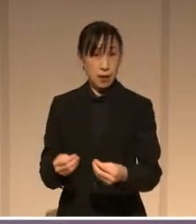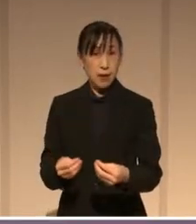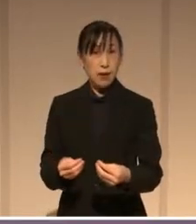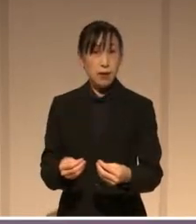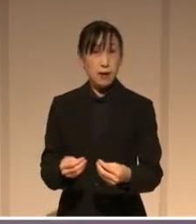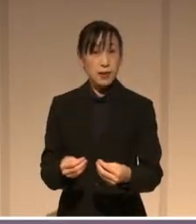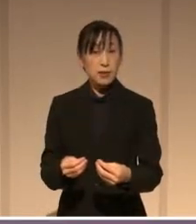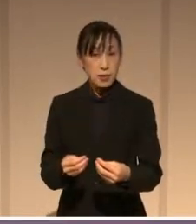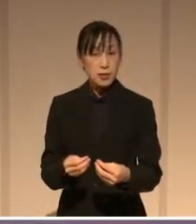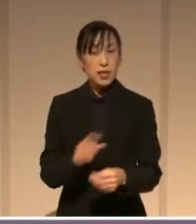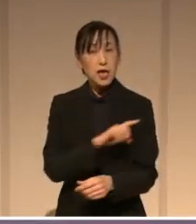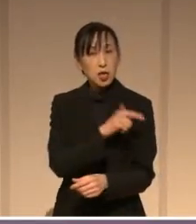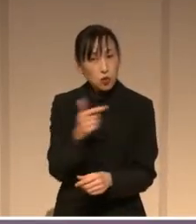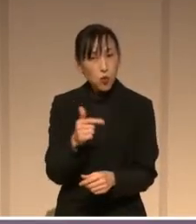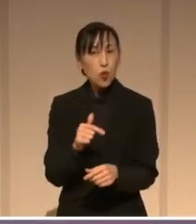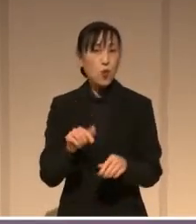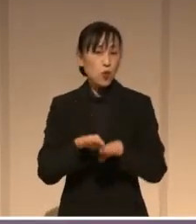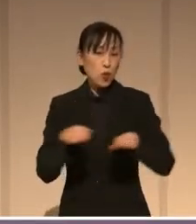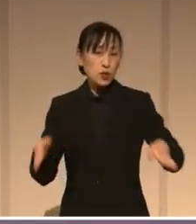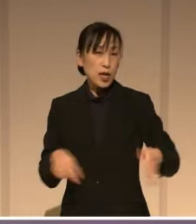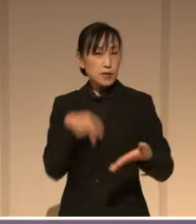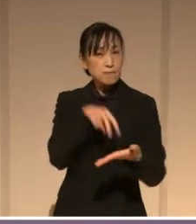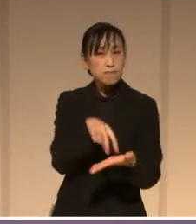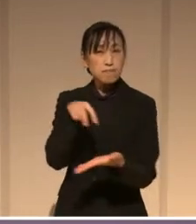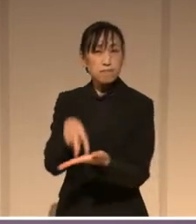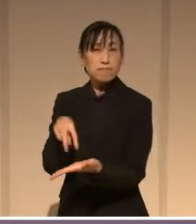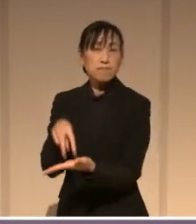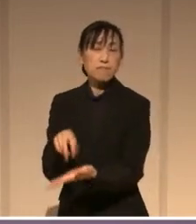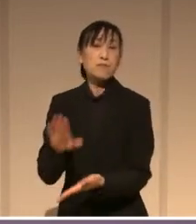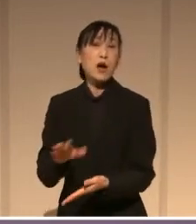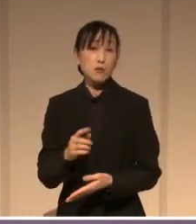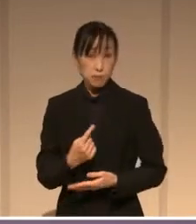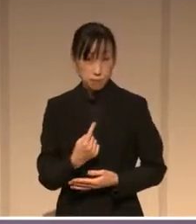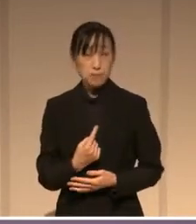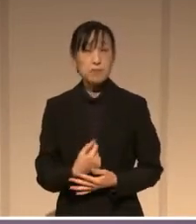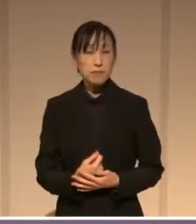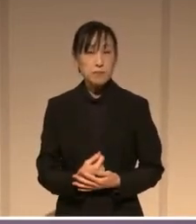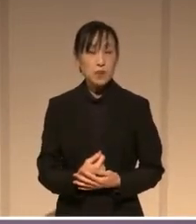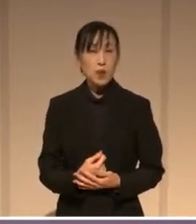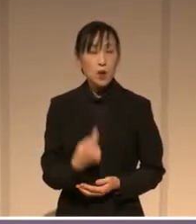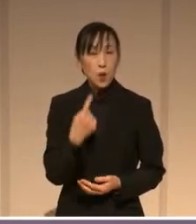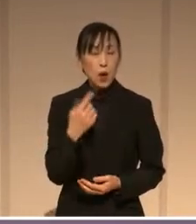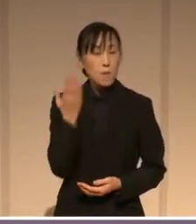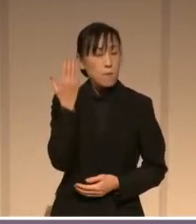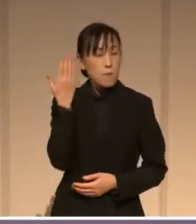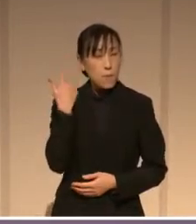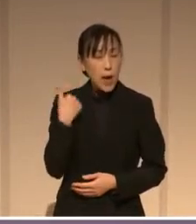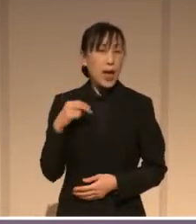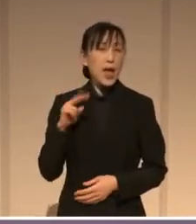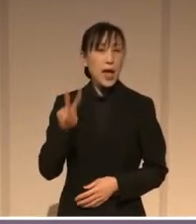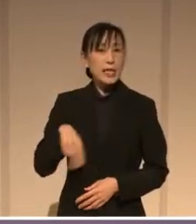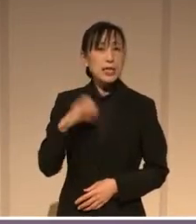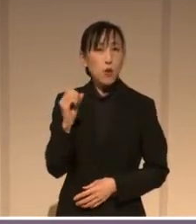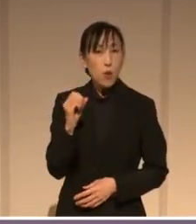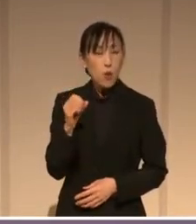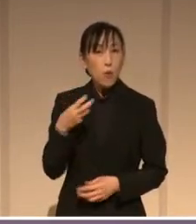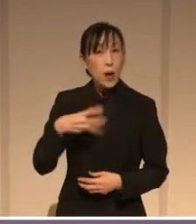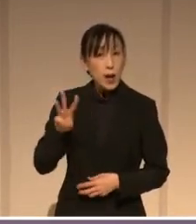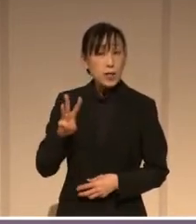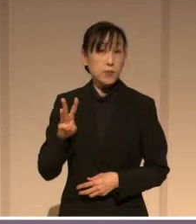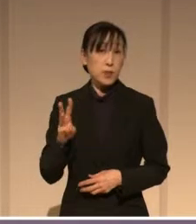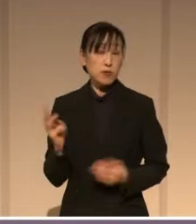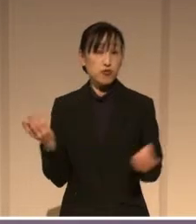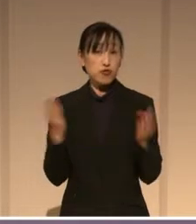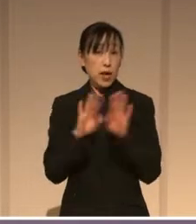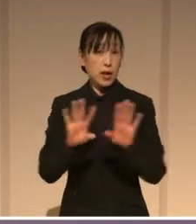にも出さしてもらってなんか高木リオパラリンピックの閉会式でさせてもらってますけどあの時は何か悪い